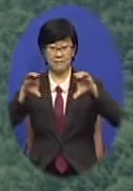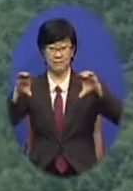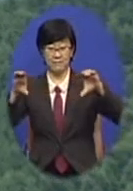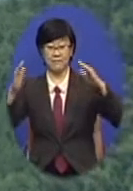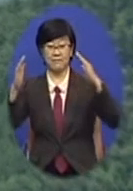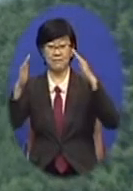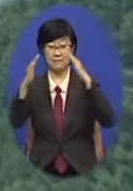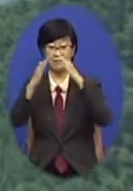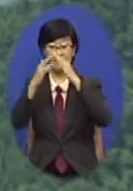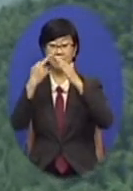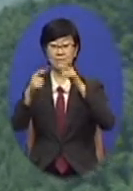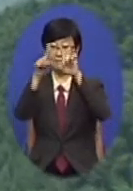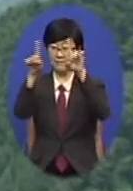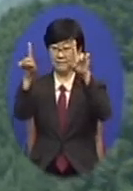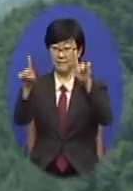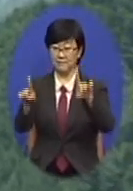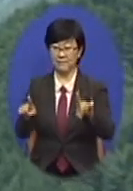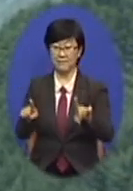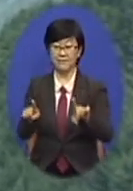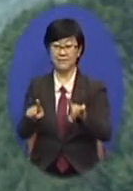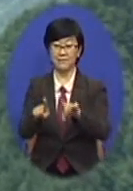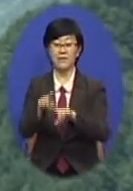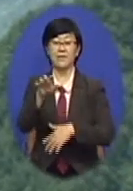통나무 집 창가에